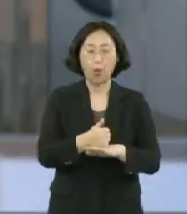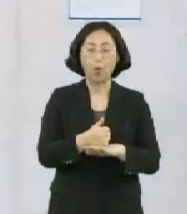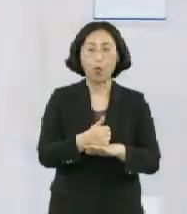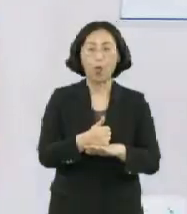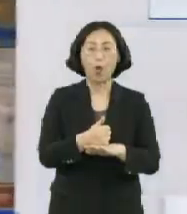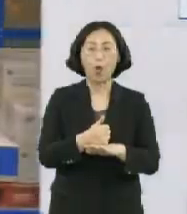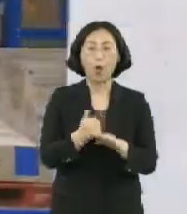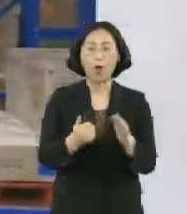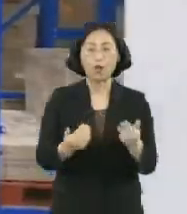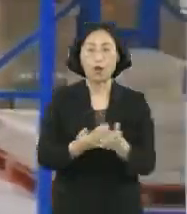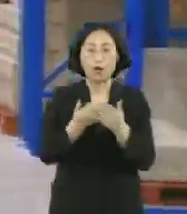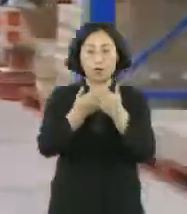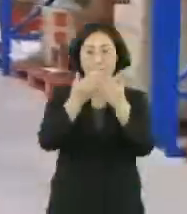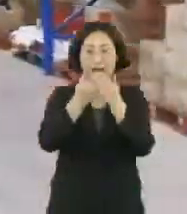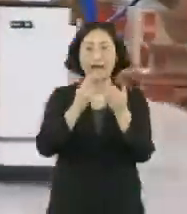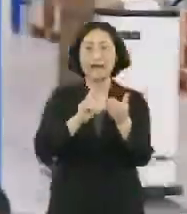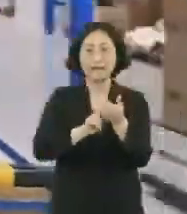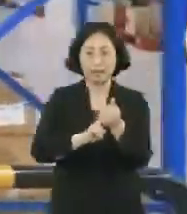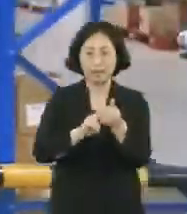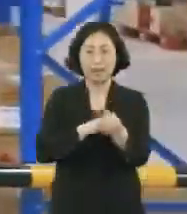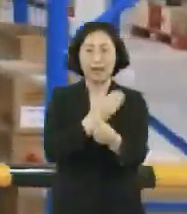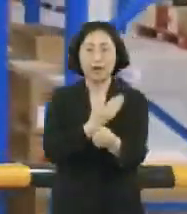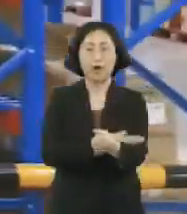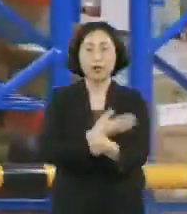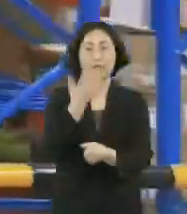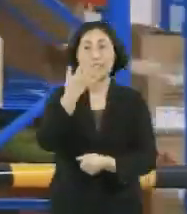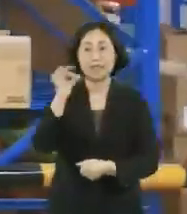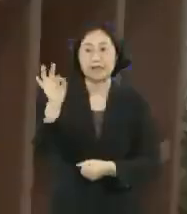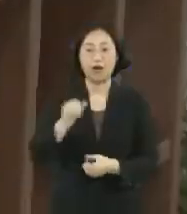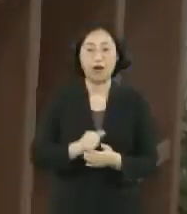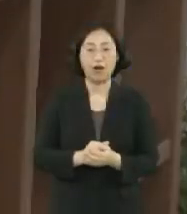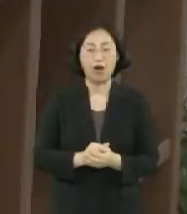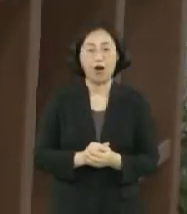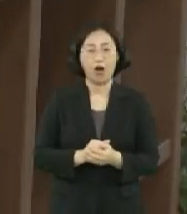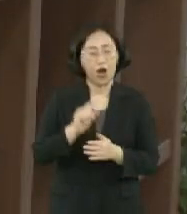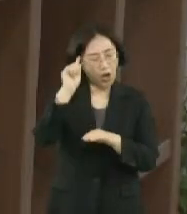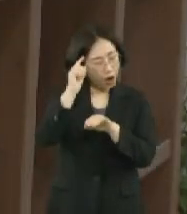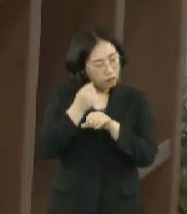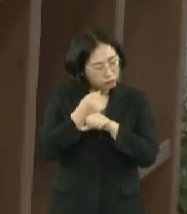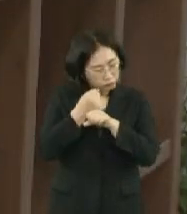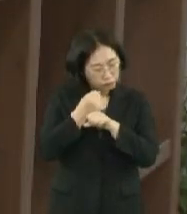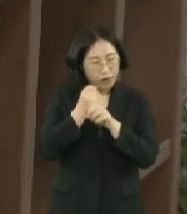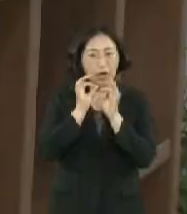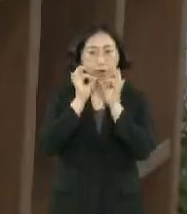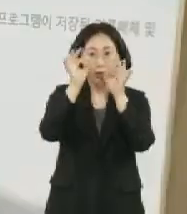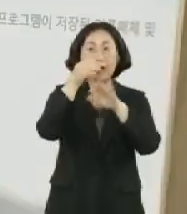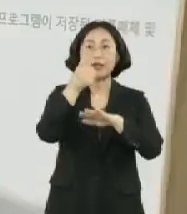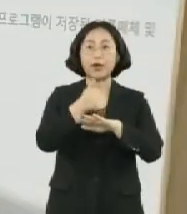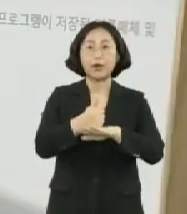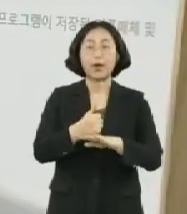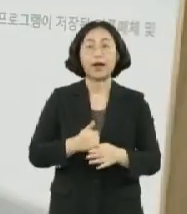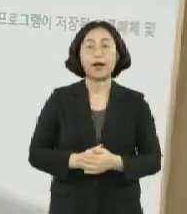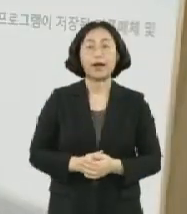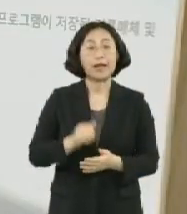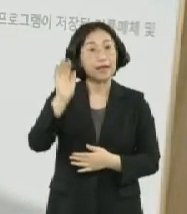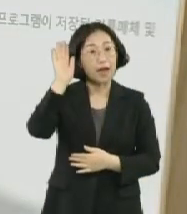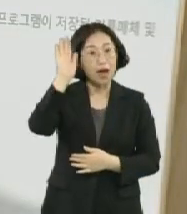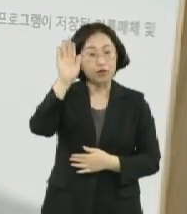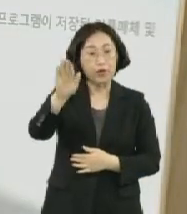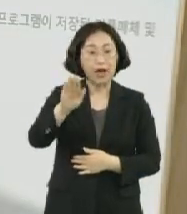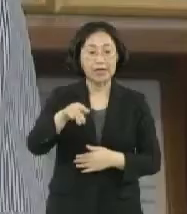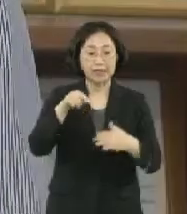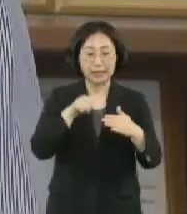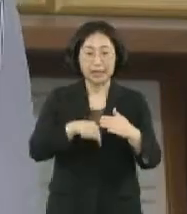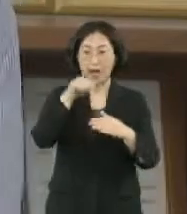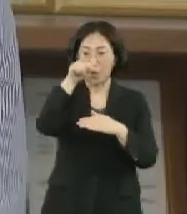비해 성장 잠재력을 인정받고 있습니다. 쉼없는 연구개발 투자 성과입니다. 향후에는